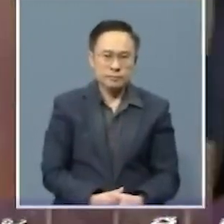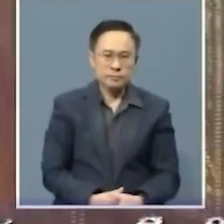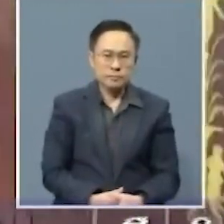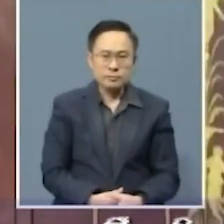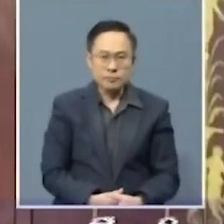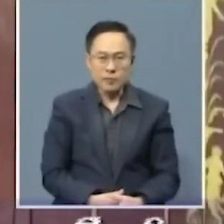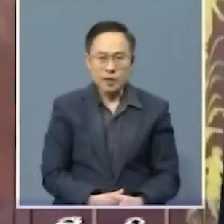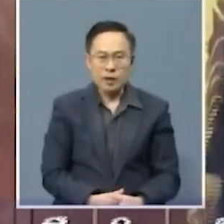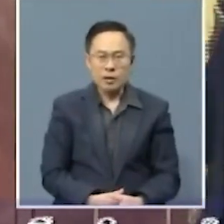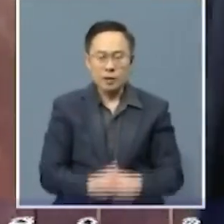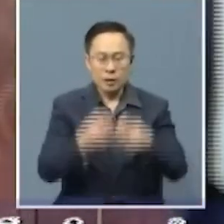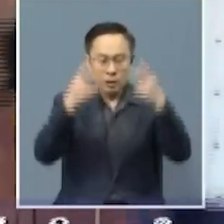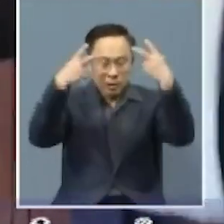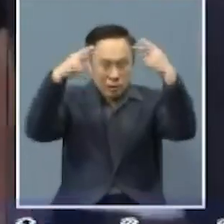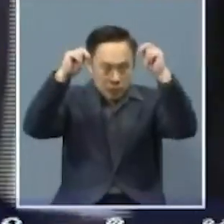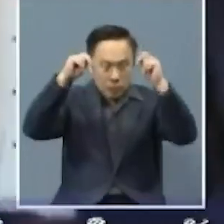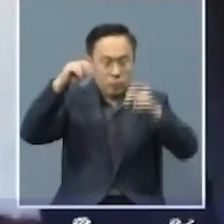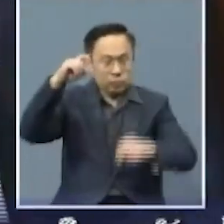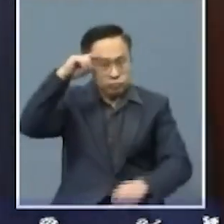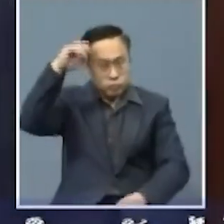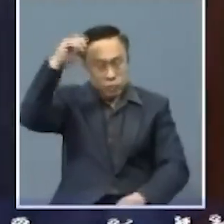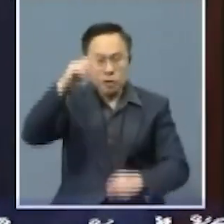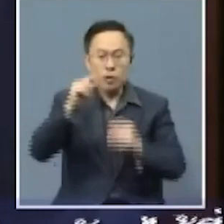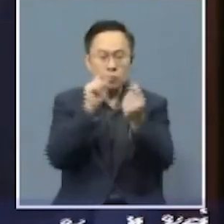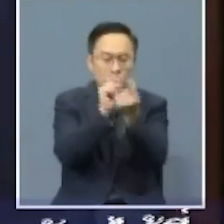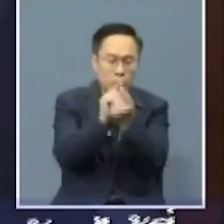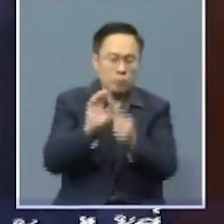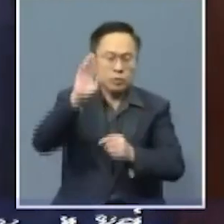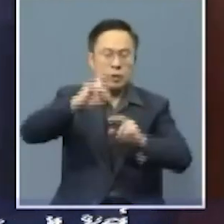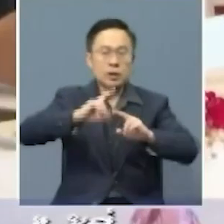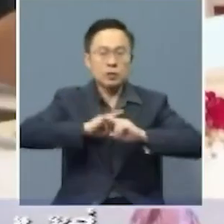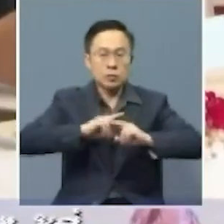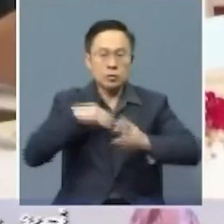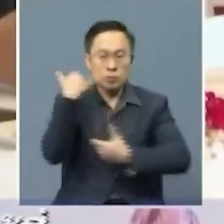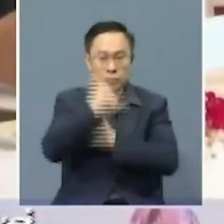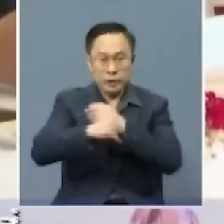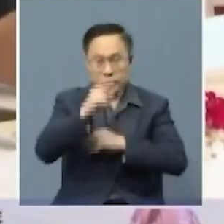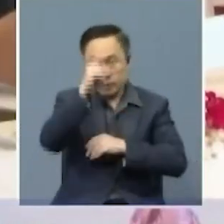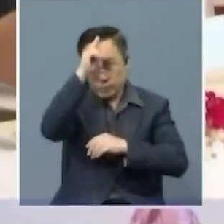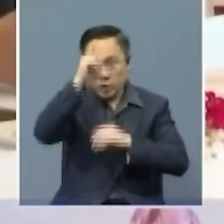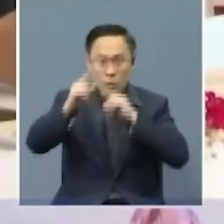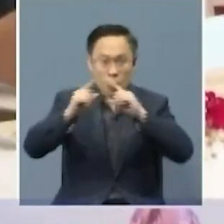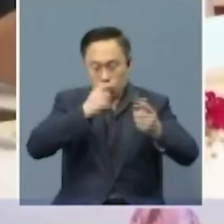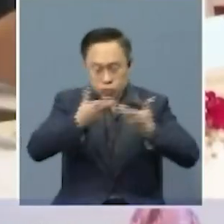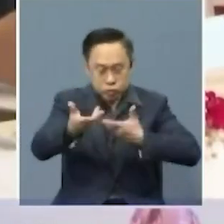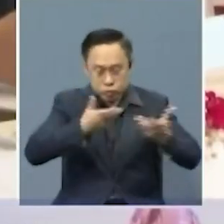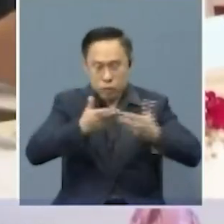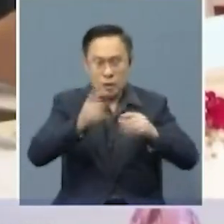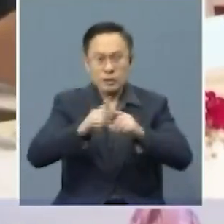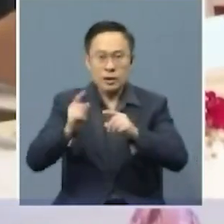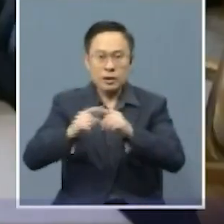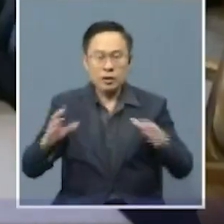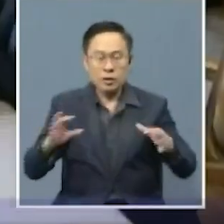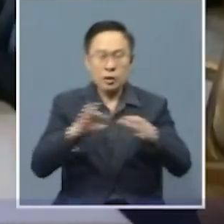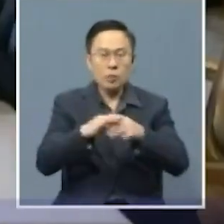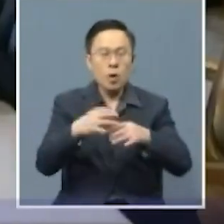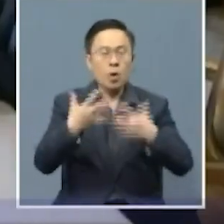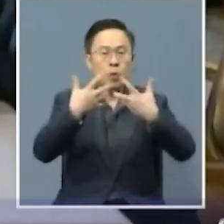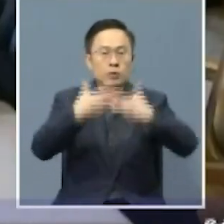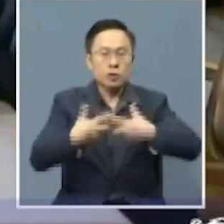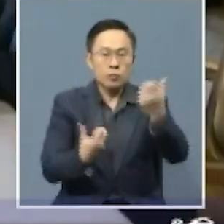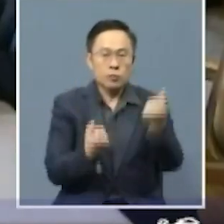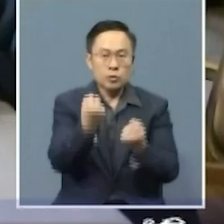นอกจากนี้นายกรัฐมนตรียังได้มีโอกาสพบกับภาคเอกชนชั้นนำของเยอรมนีในด้านที่เกี่ยวข้องกับอุตสาหกรรมยานย